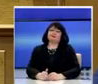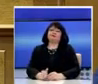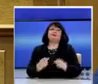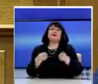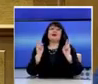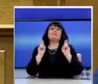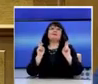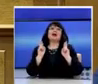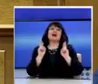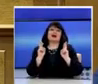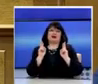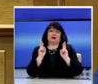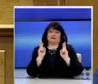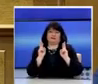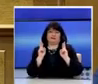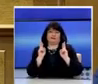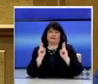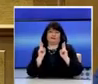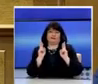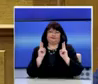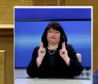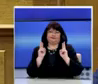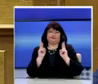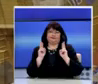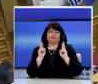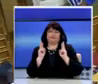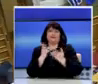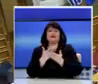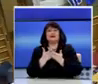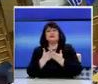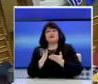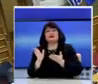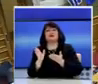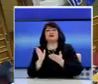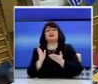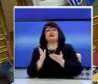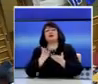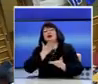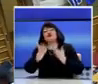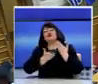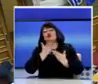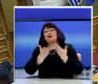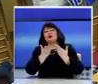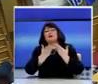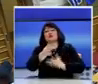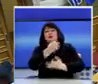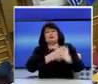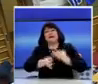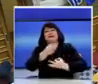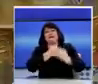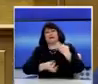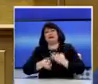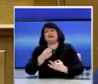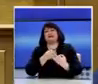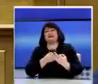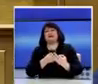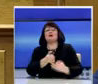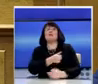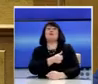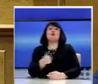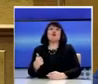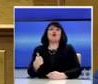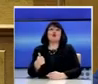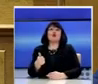Μακάρι τη μισή ενέργεια που ξοδέψατε για να μας πείτε ότι